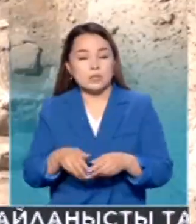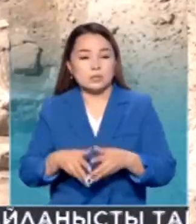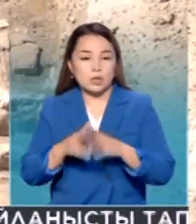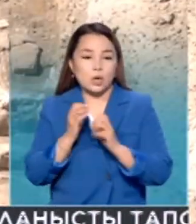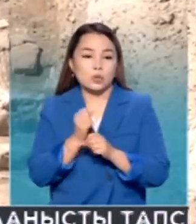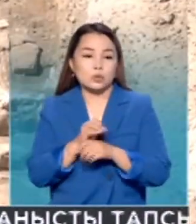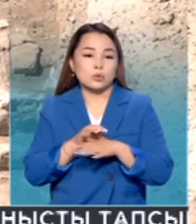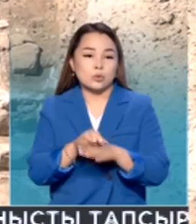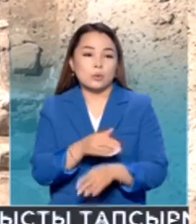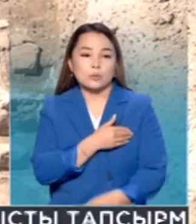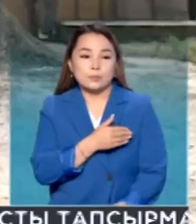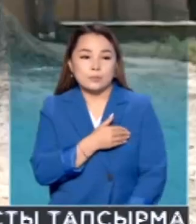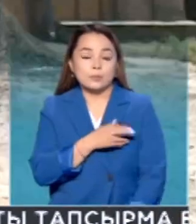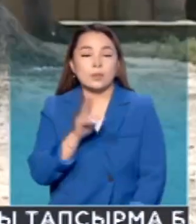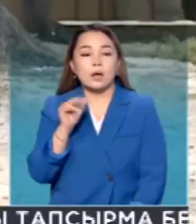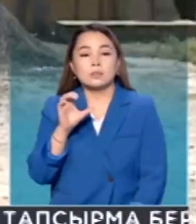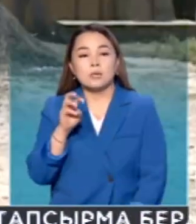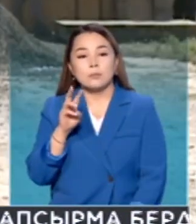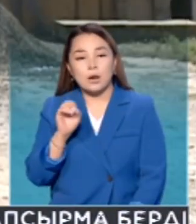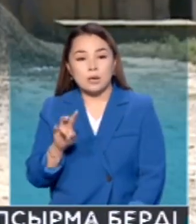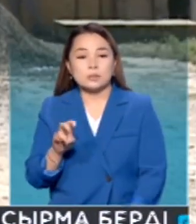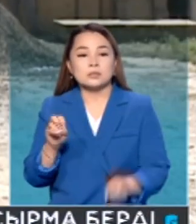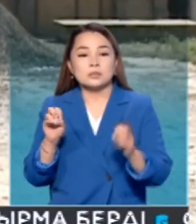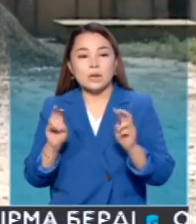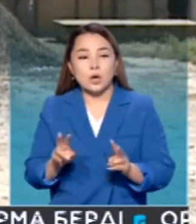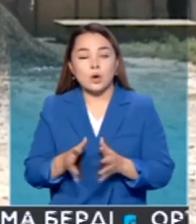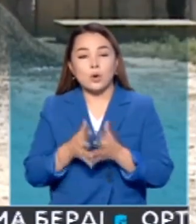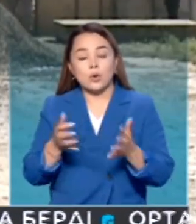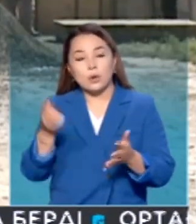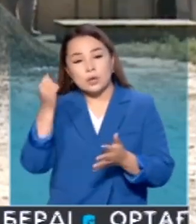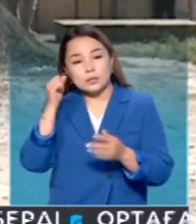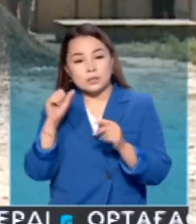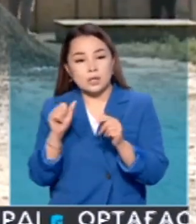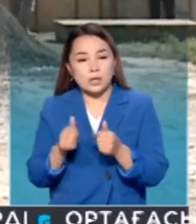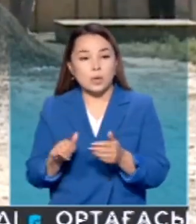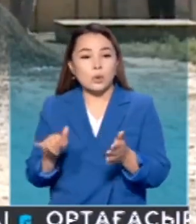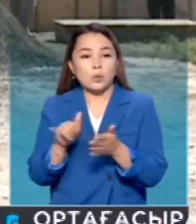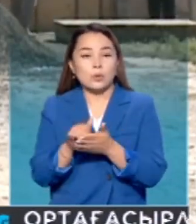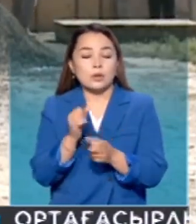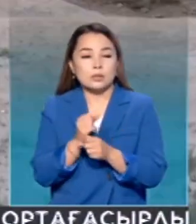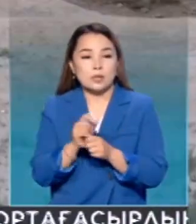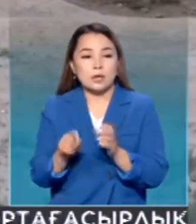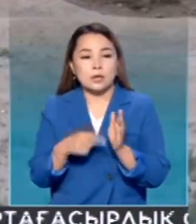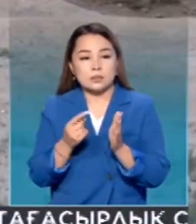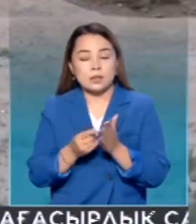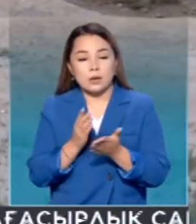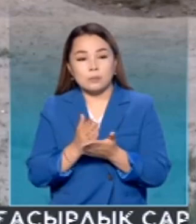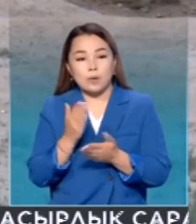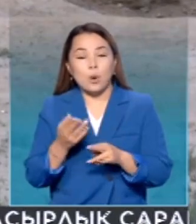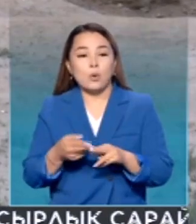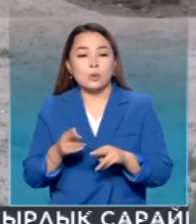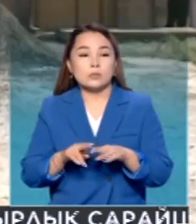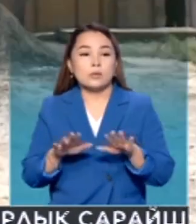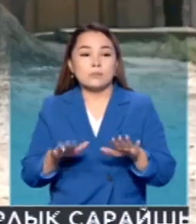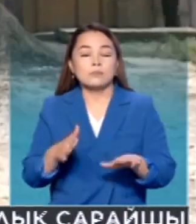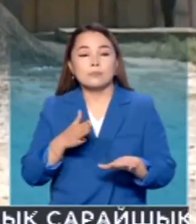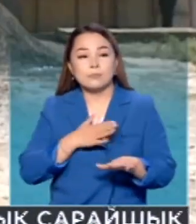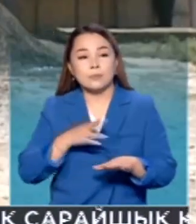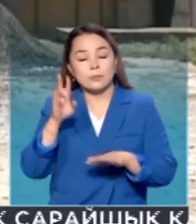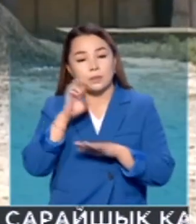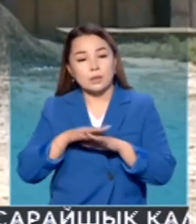тұрғызылмақшы. Қасым ханға арналған үлкен ескерткішті орнату мәселесі болып отыр. Сонымен бірге ол жерден біз